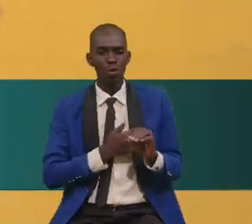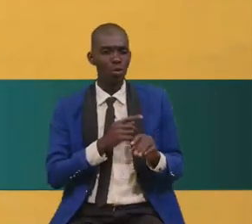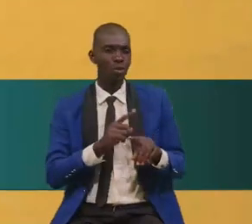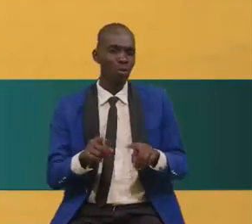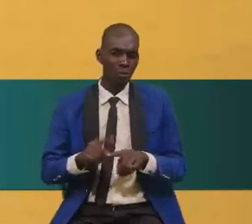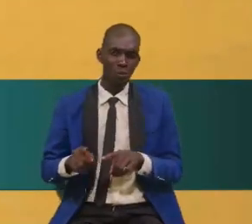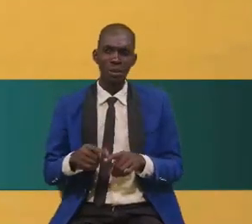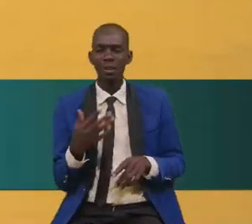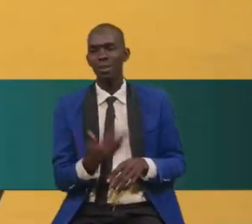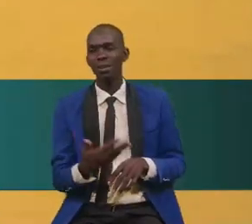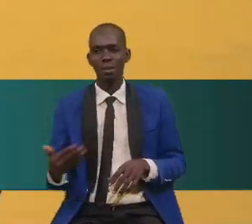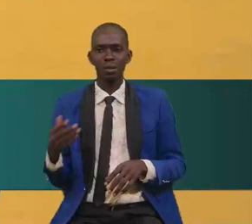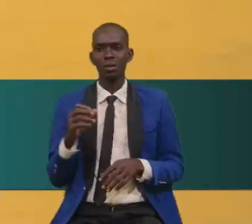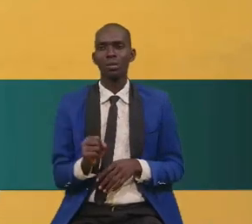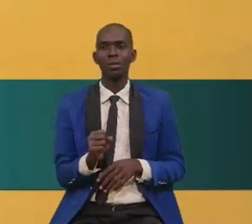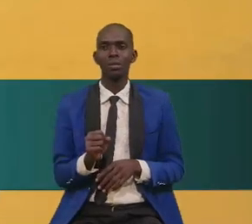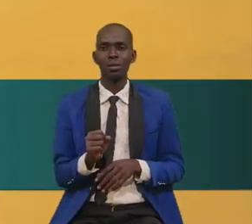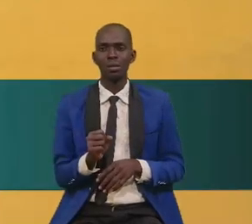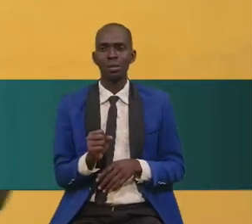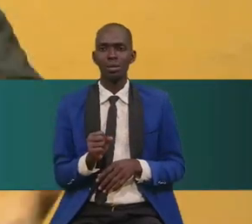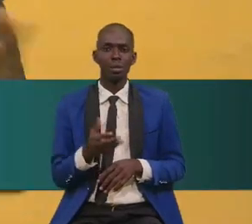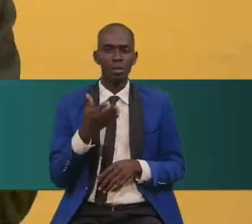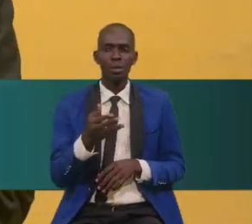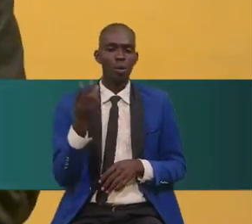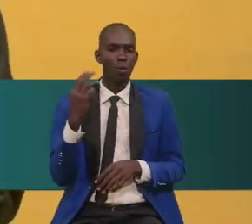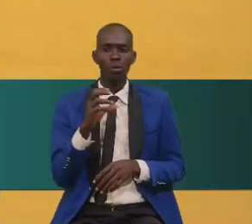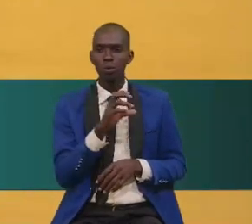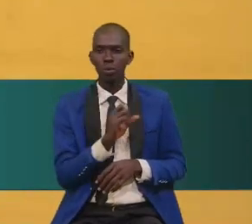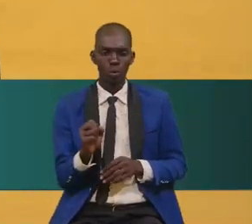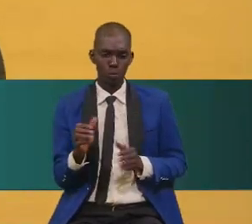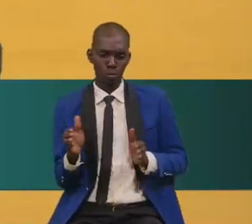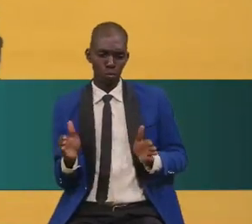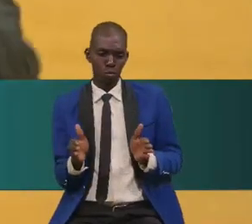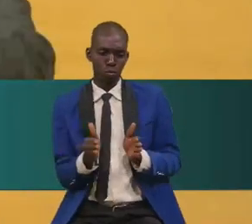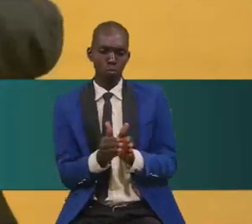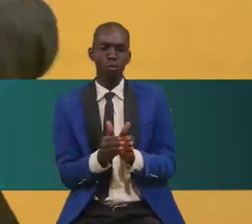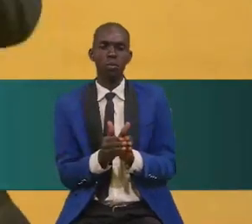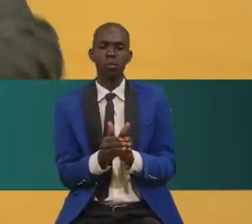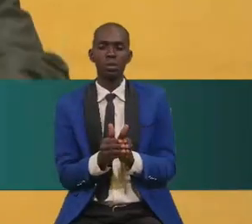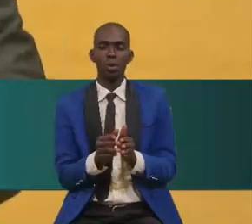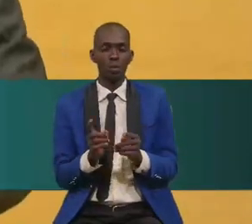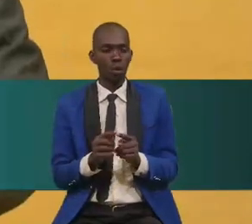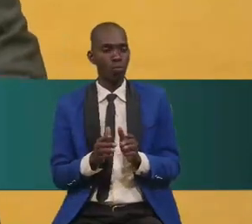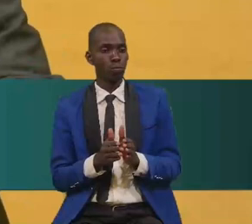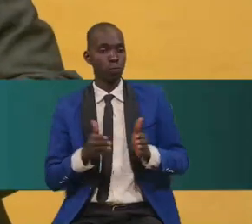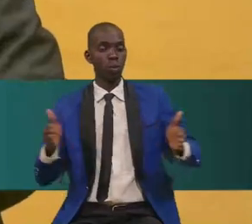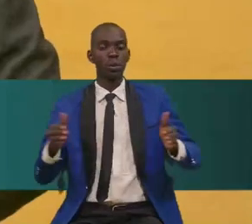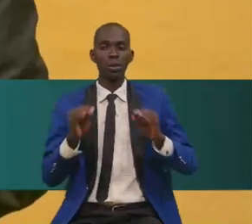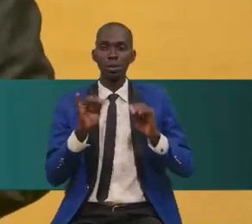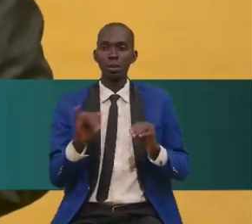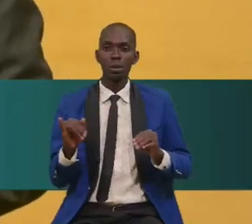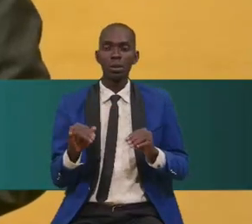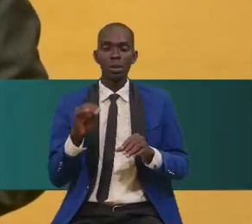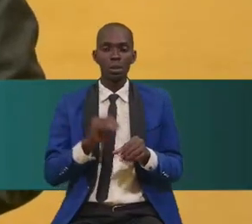Il n'y avait pas de concentration. Arrivé au secondaire, ils ont ajouté